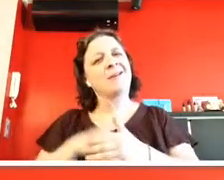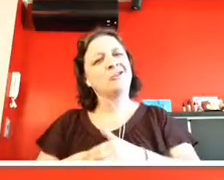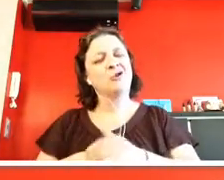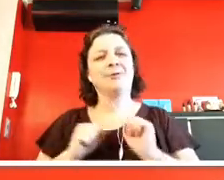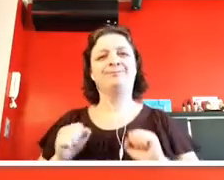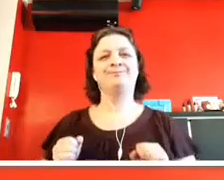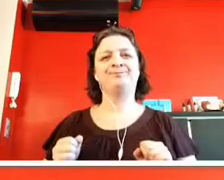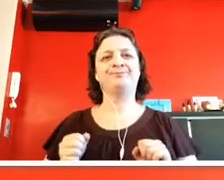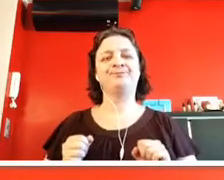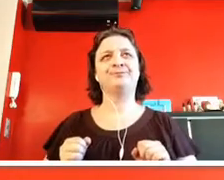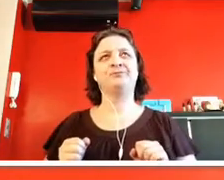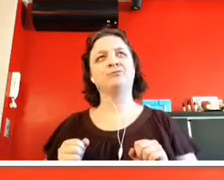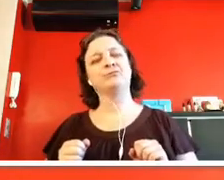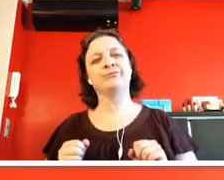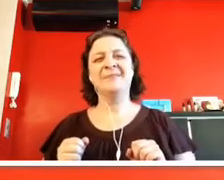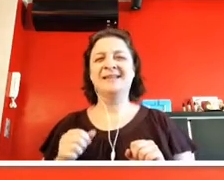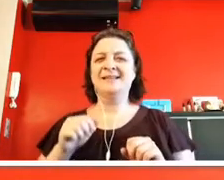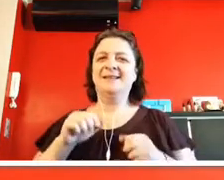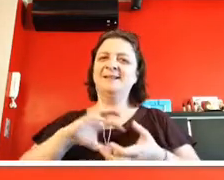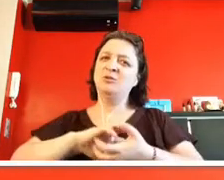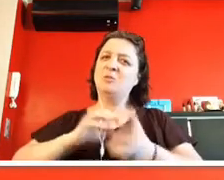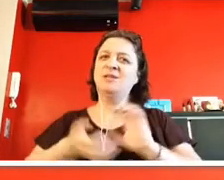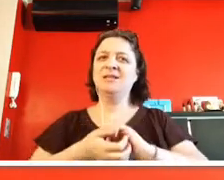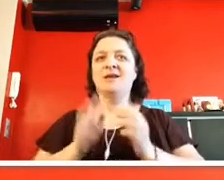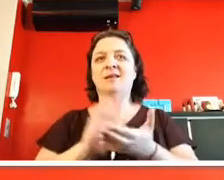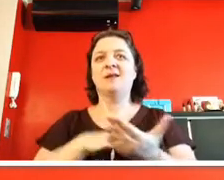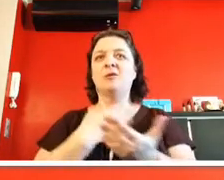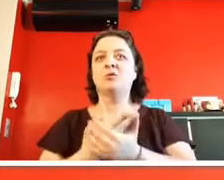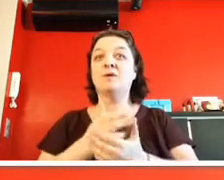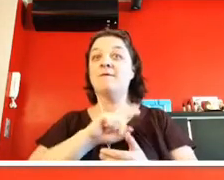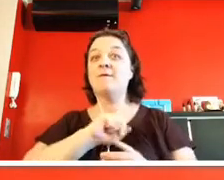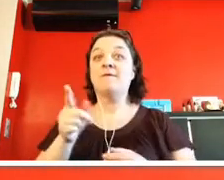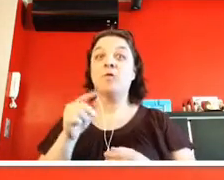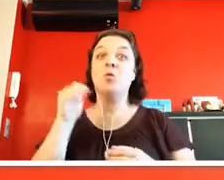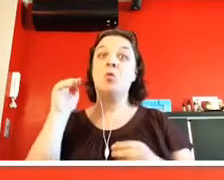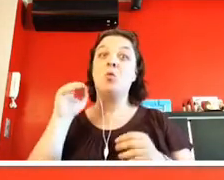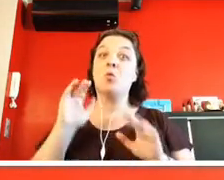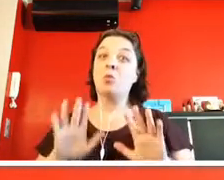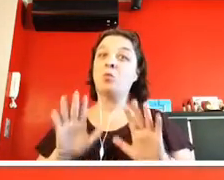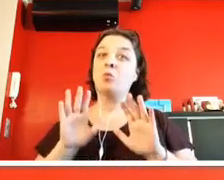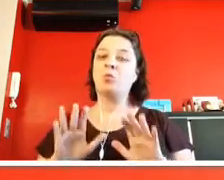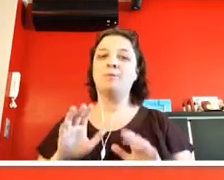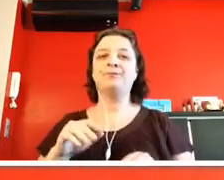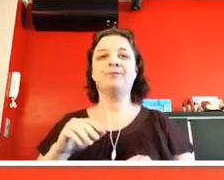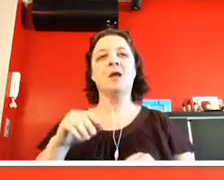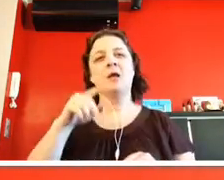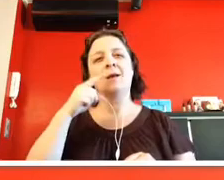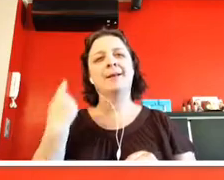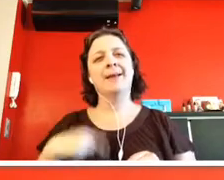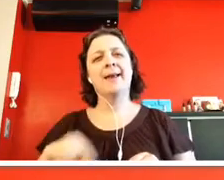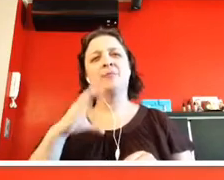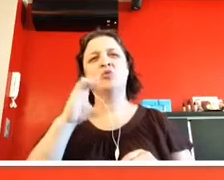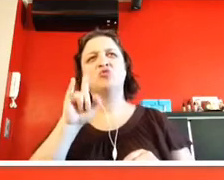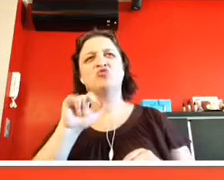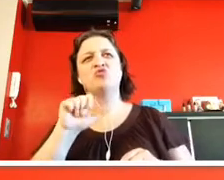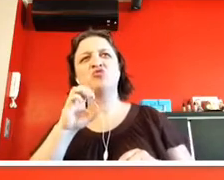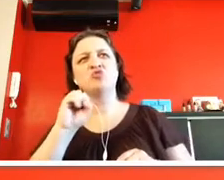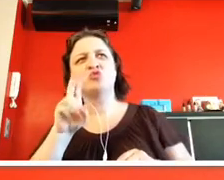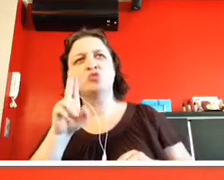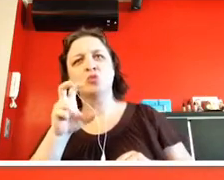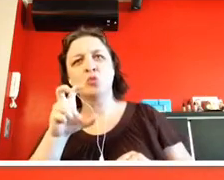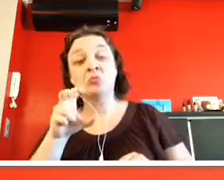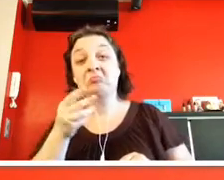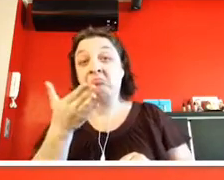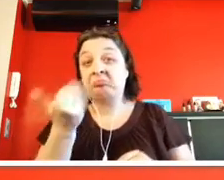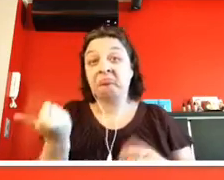y a dans le Gengis Can ? Ça va être compliqué à traduire, alors il ne faut pas que j'y aille trop vite. La crème de chaud, alors me demandez